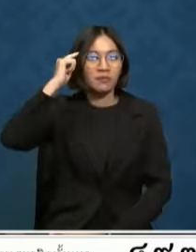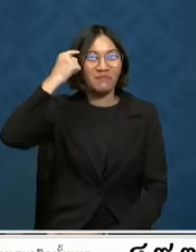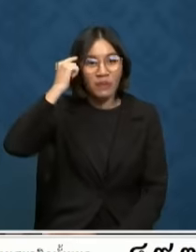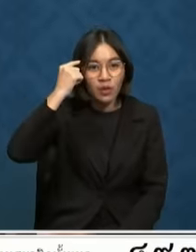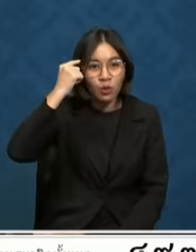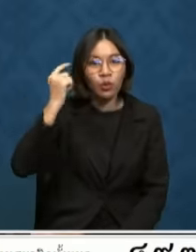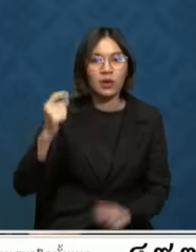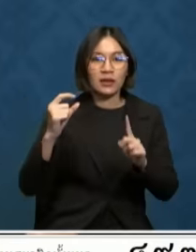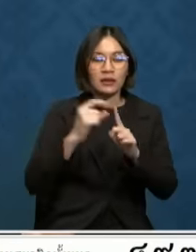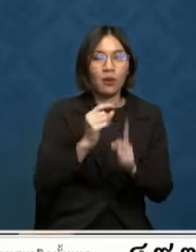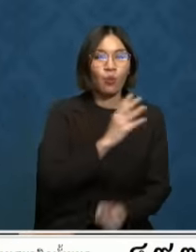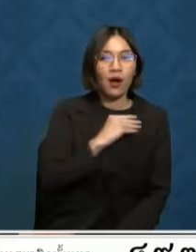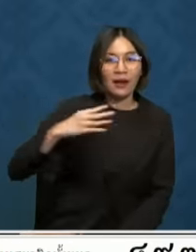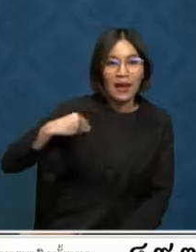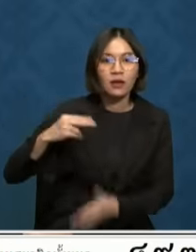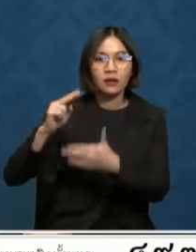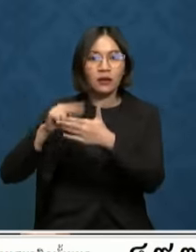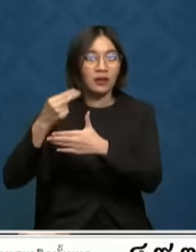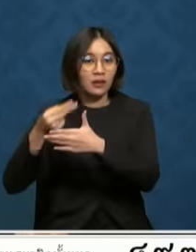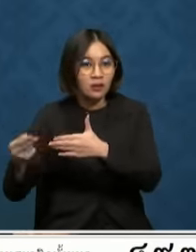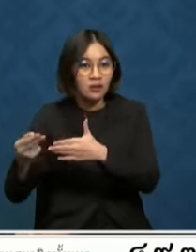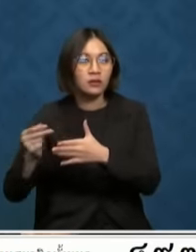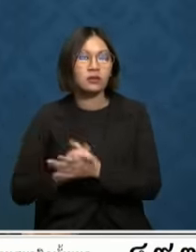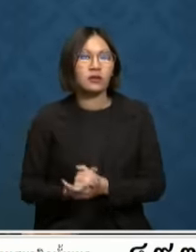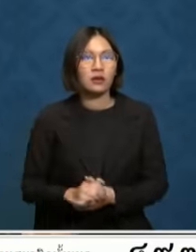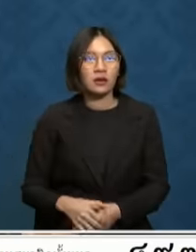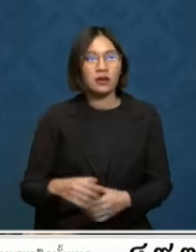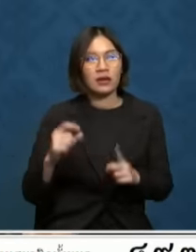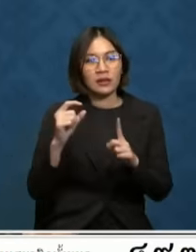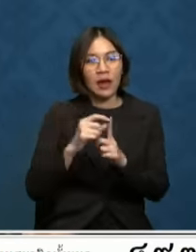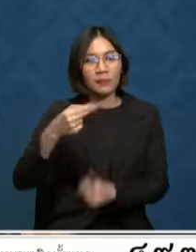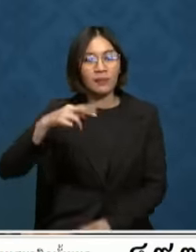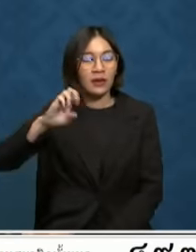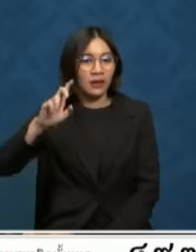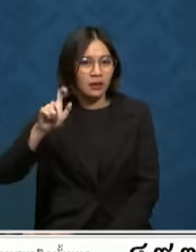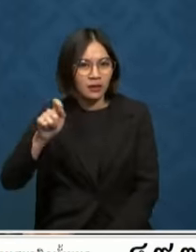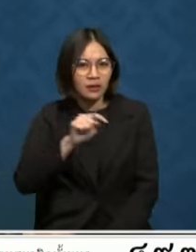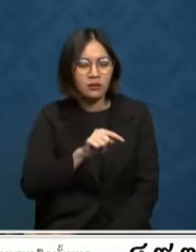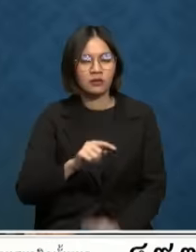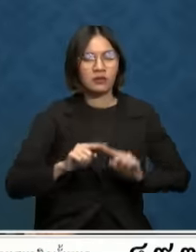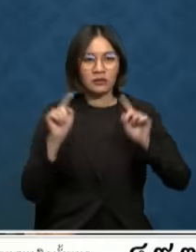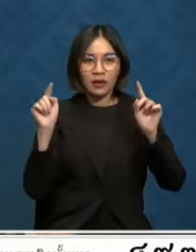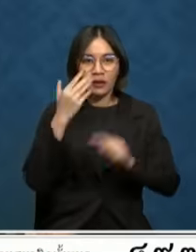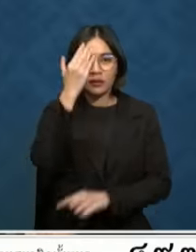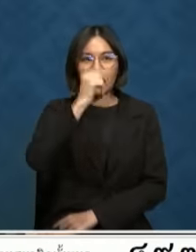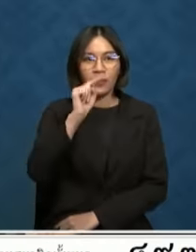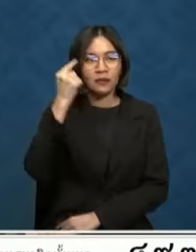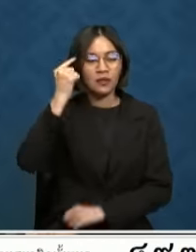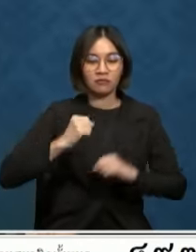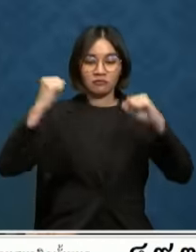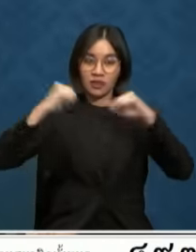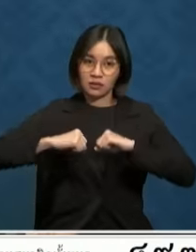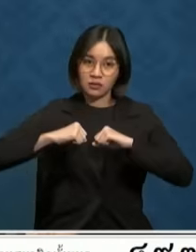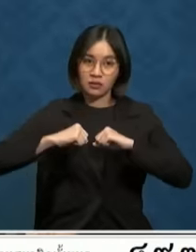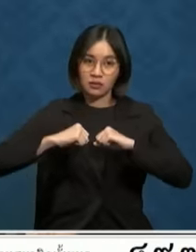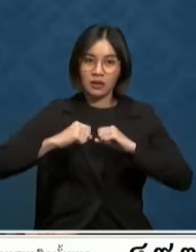หรือเหมือนกันเนี่ยผมเรียนกฎหมายและ 2อย่างไปด้วยกันหรืออย่างใดอย่างหนึ่งแต่ท่านตัดสินว่าและ